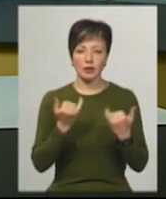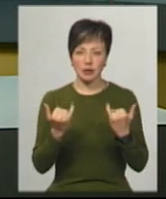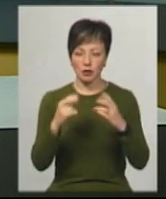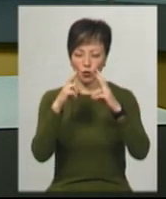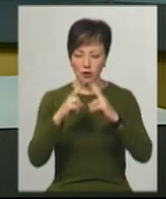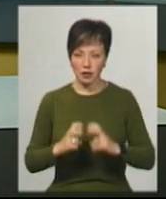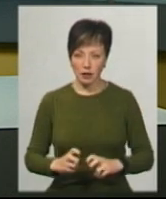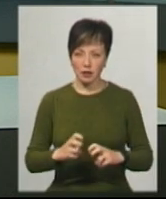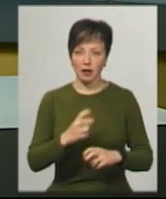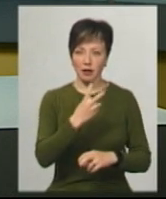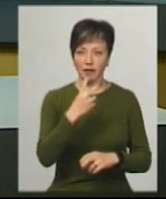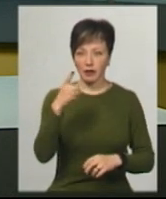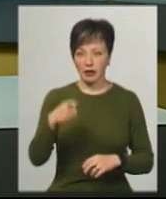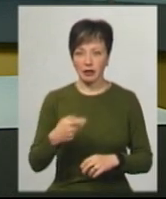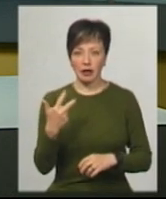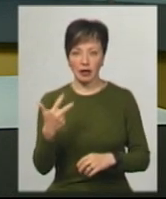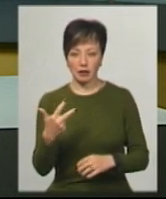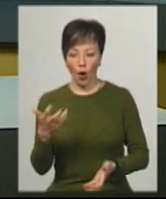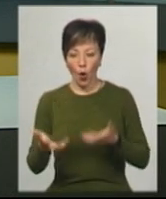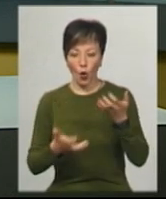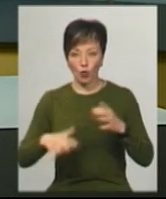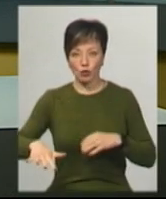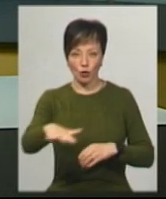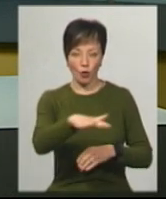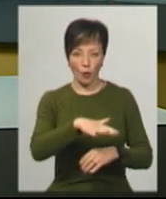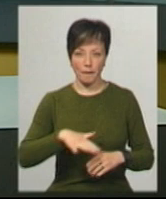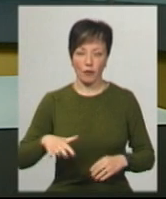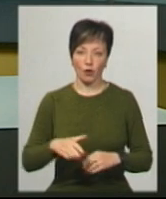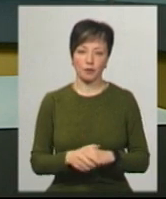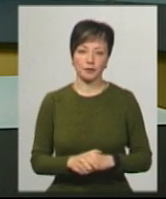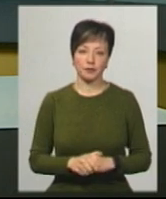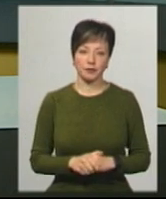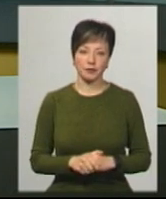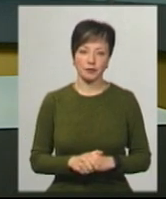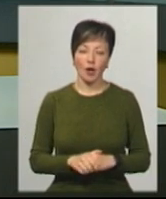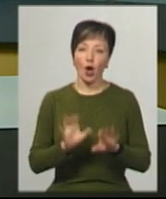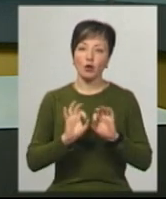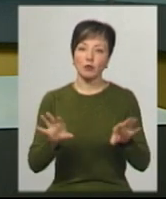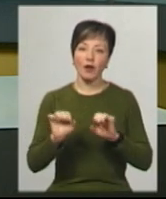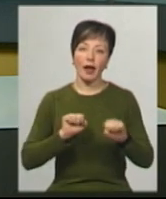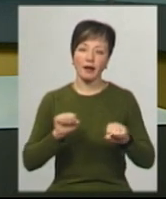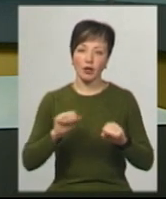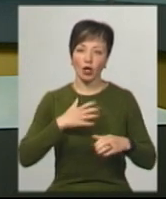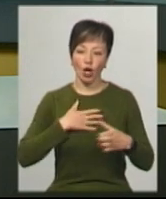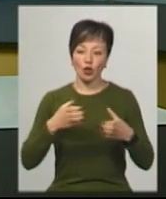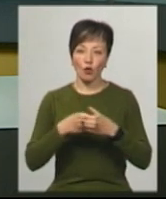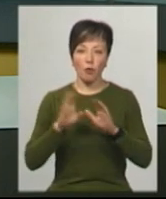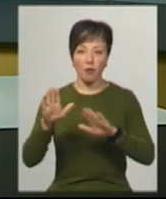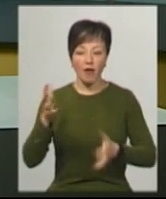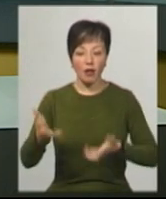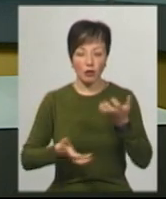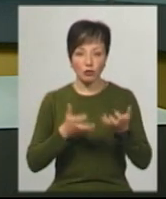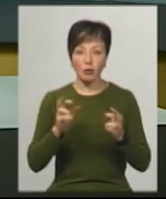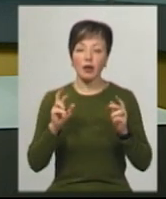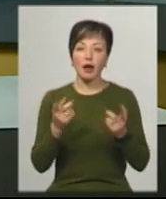дослідили 2/3 розкопок, розповідає керівник рятувальної експедиції Олег Петрау Аускас. Наша знімальна група побувала на розкопках.